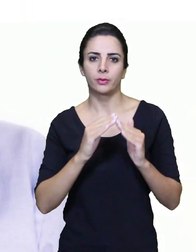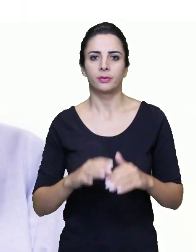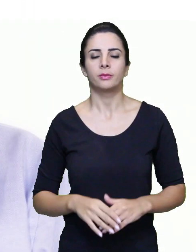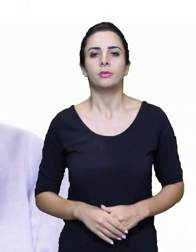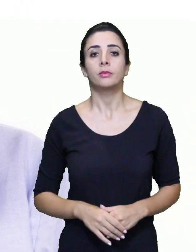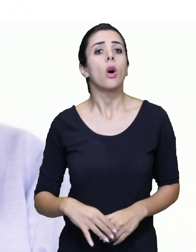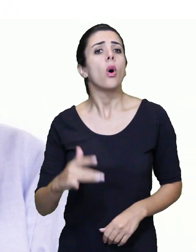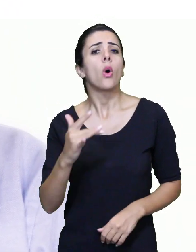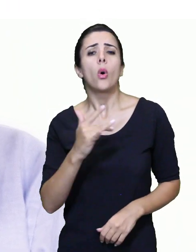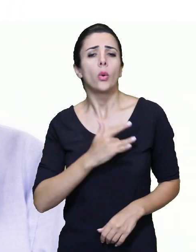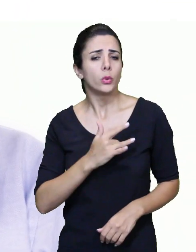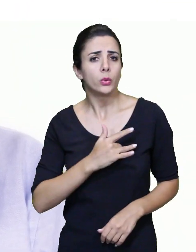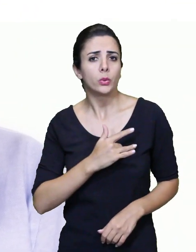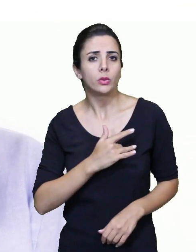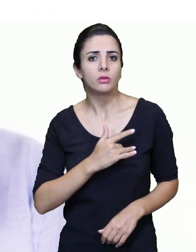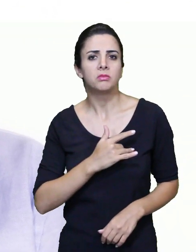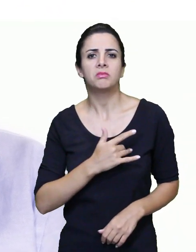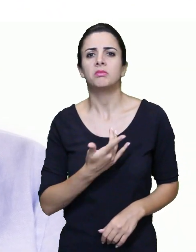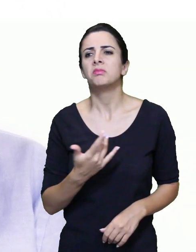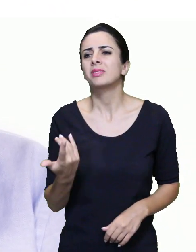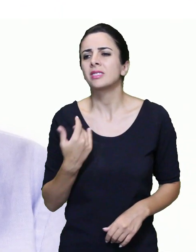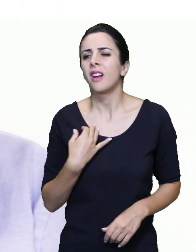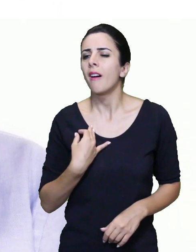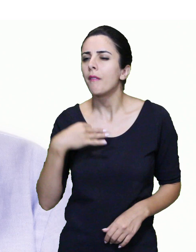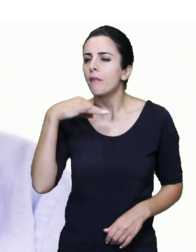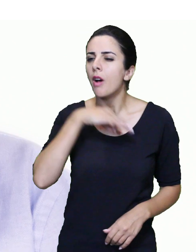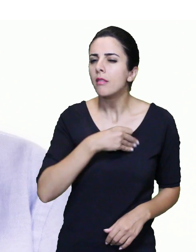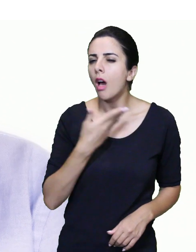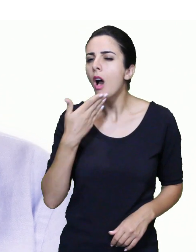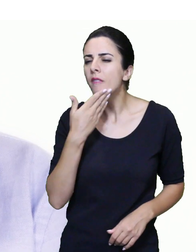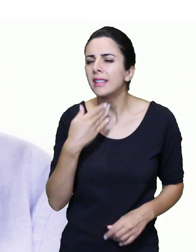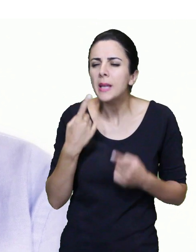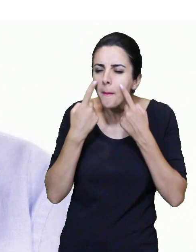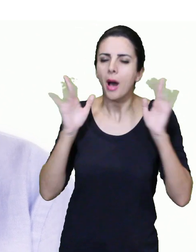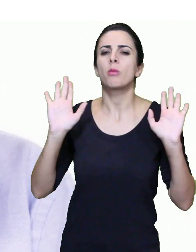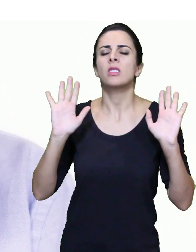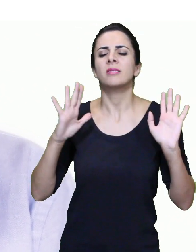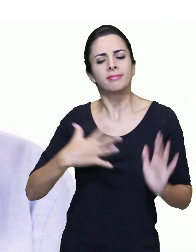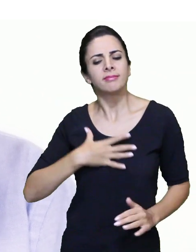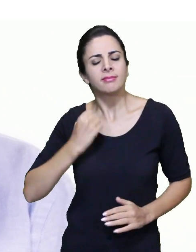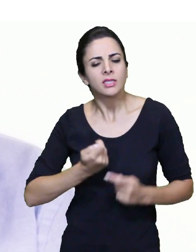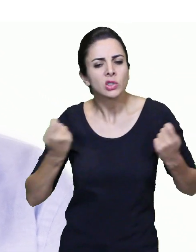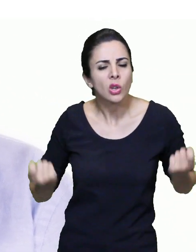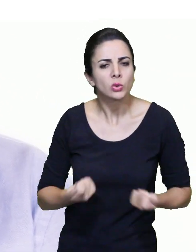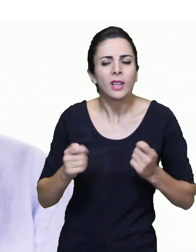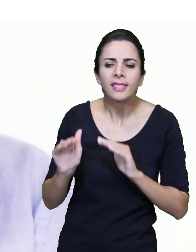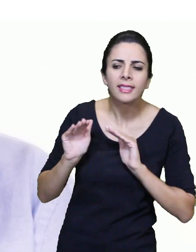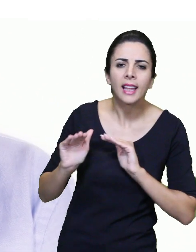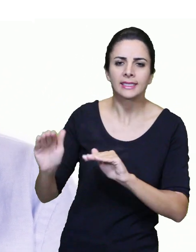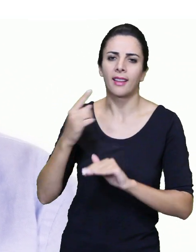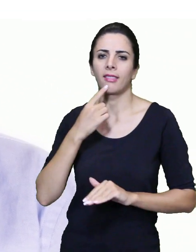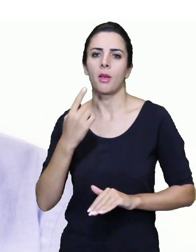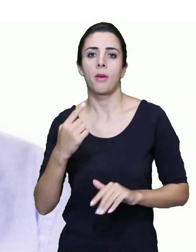G, gönüllülük bir çıkar, menfaat, karşılık beklemeden özveriyle destek olmak. www